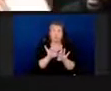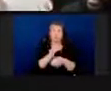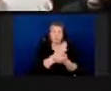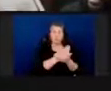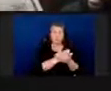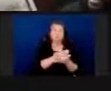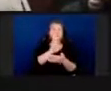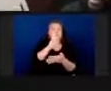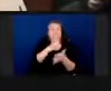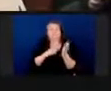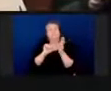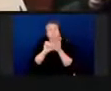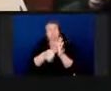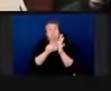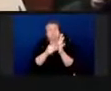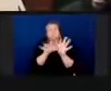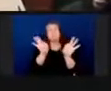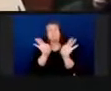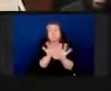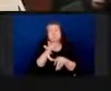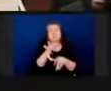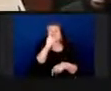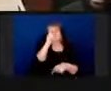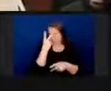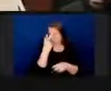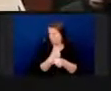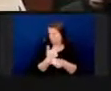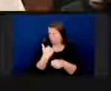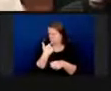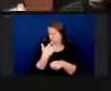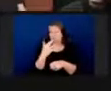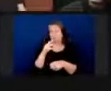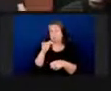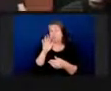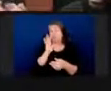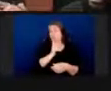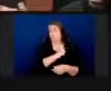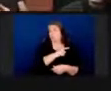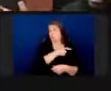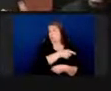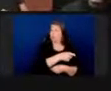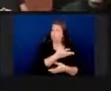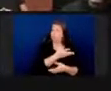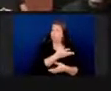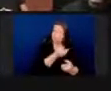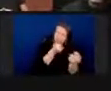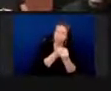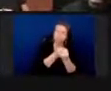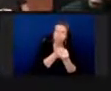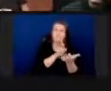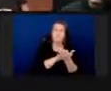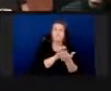Tungependa kusisitiza kwamba miaka michache iliyopita bodi hii